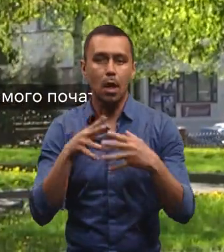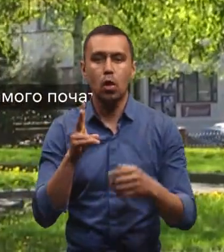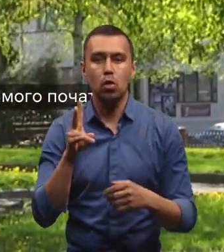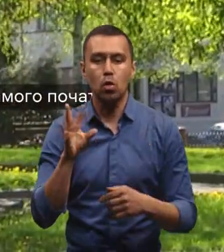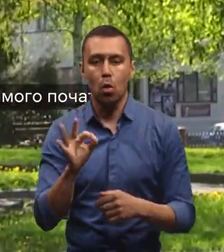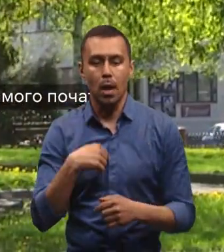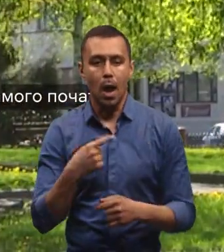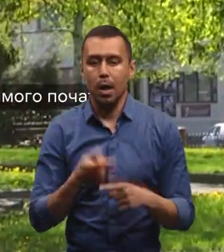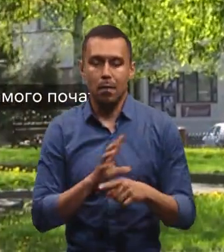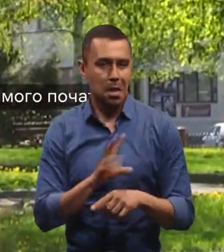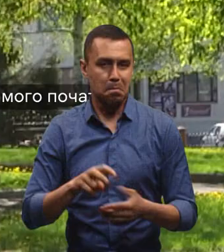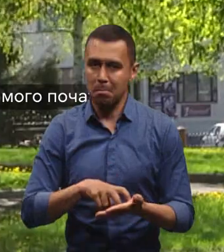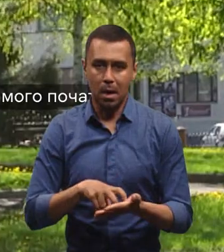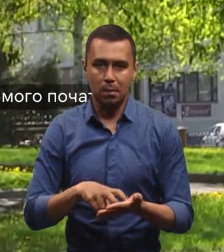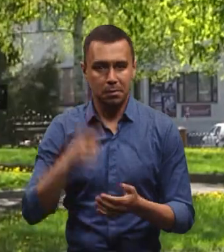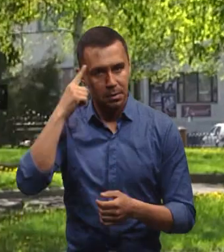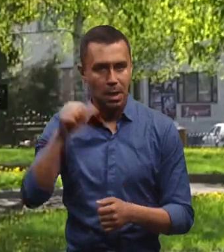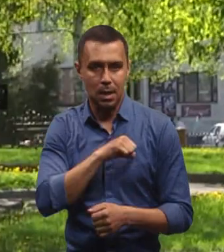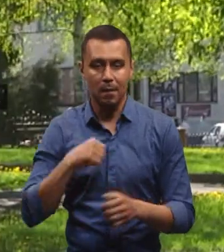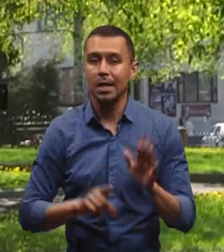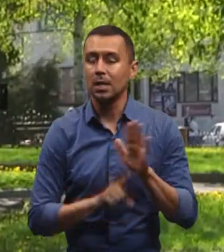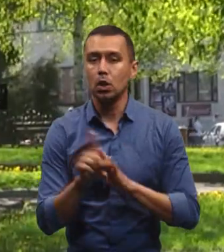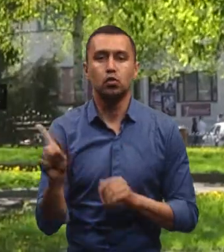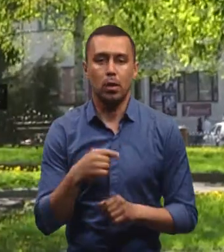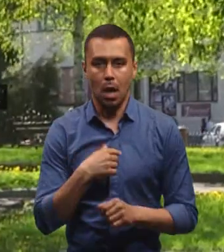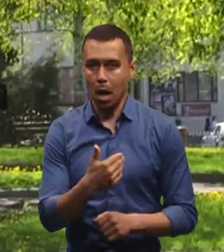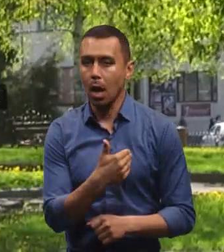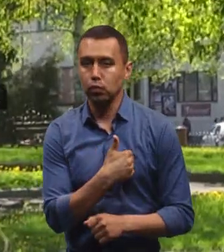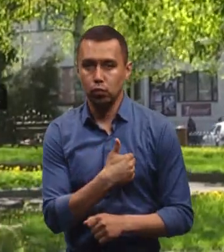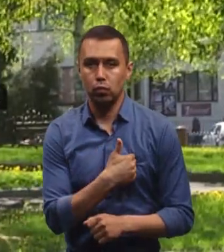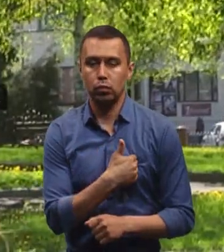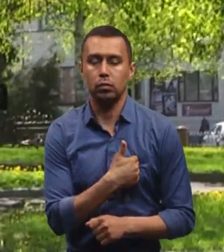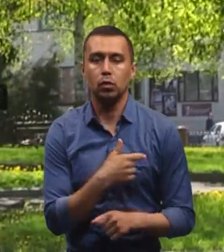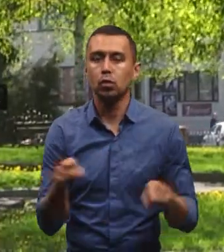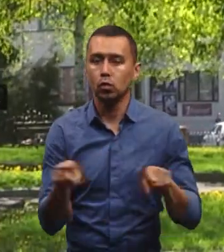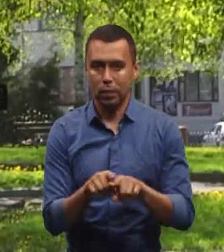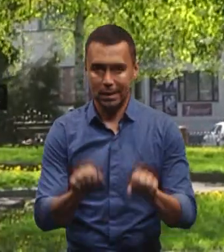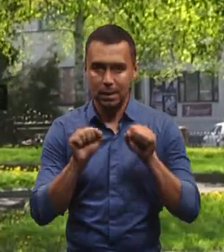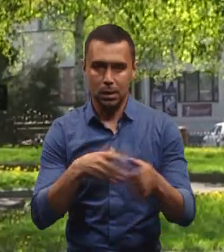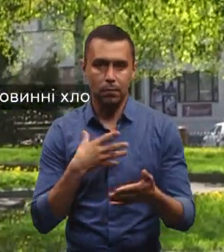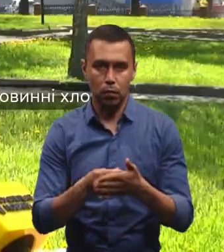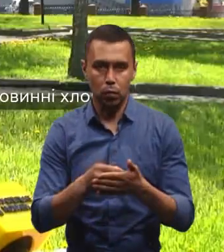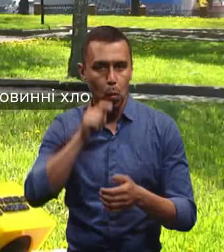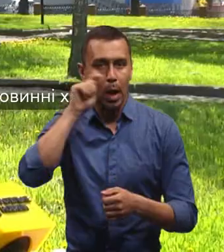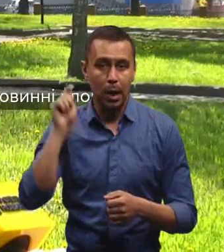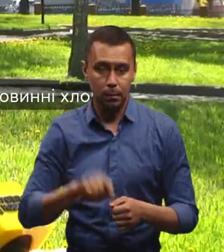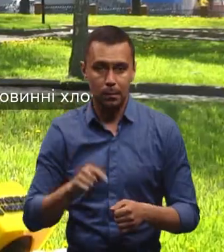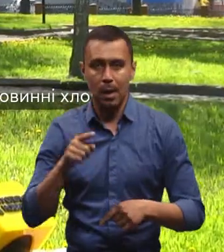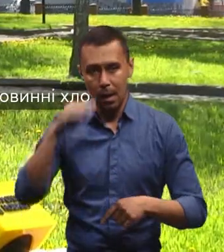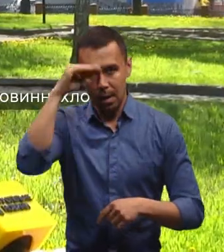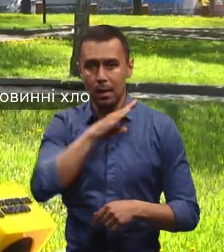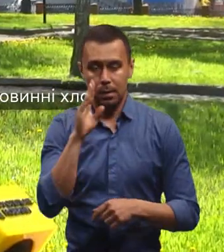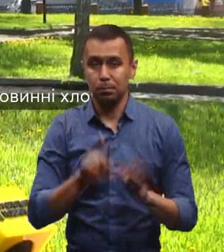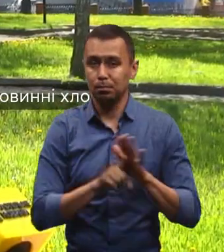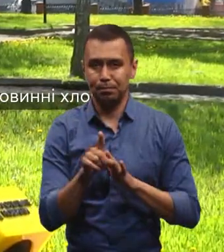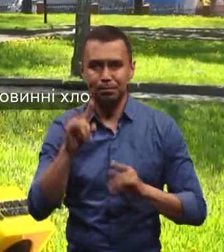я этого не боялась и знала с самого начала, что я хочу тоже защищать свою родину. Родители поначалу,